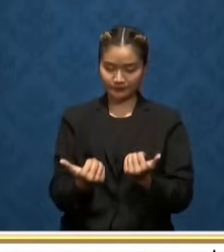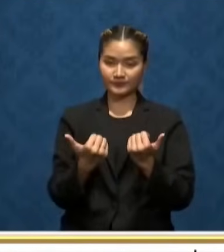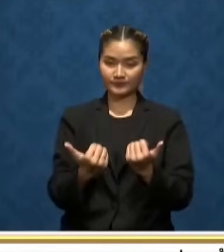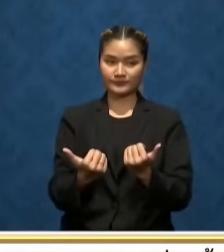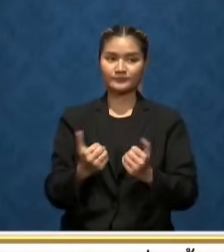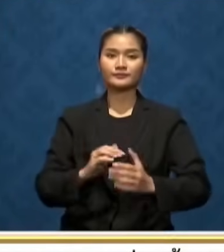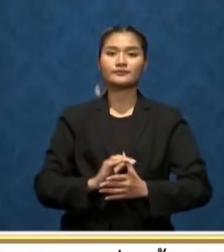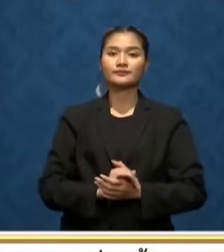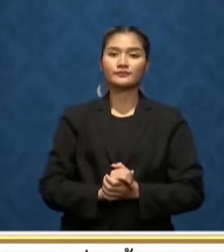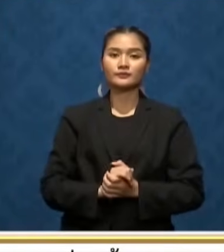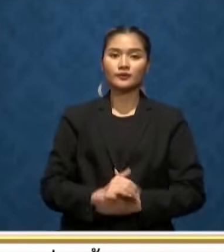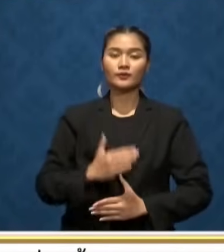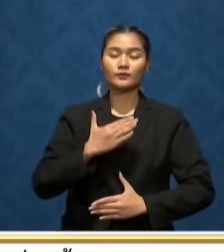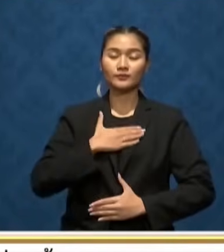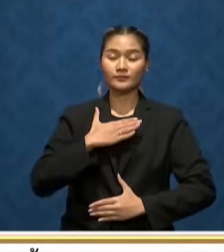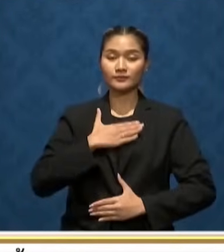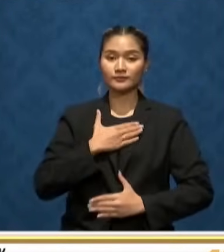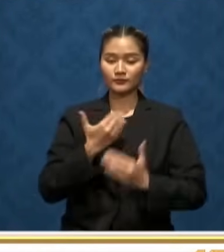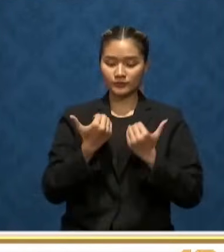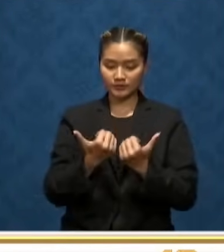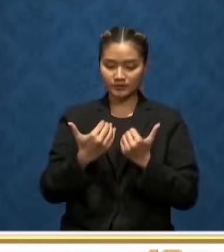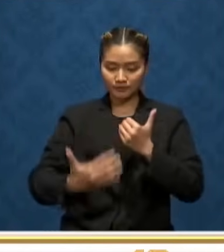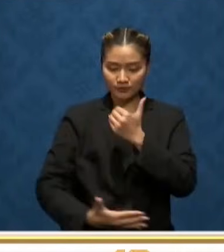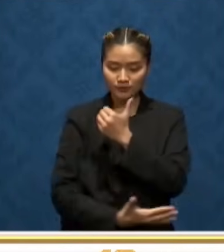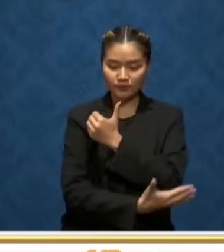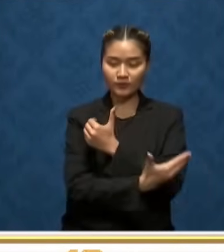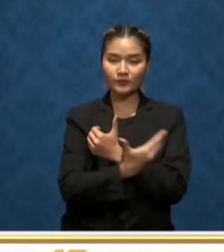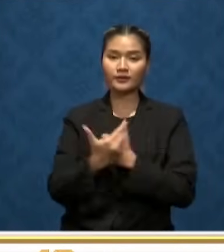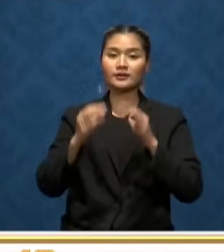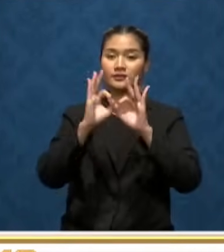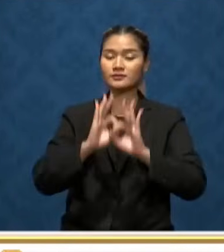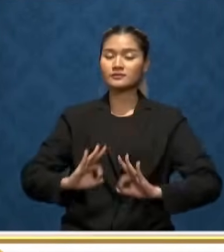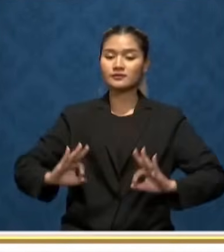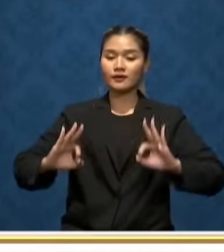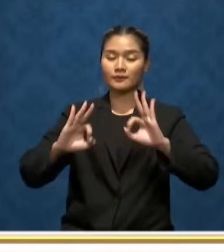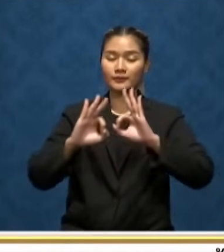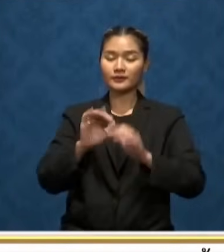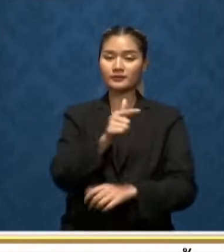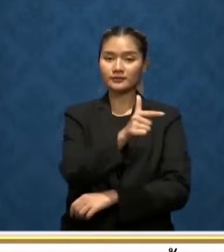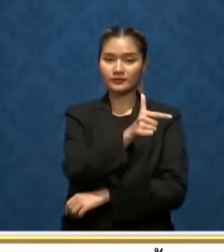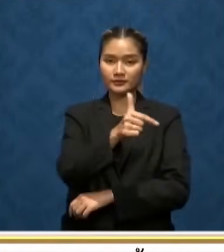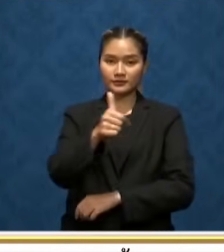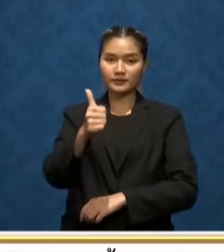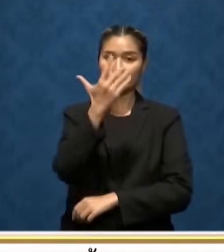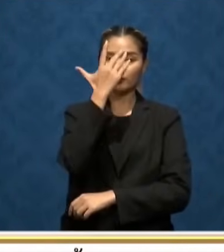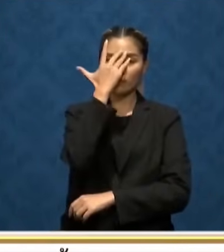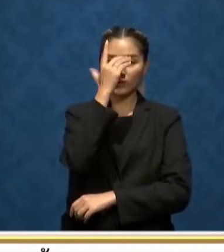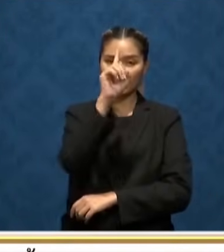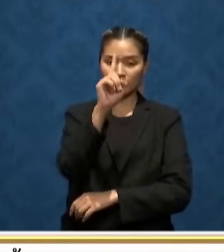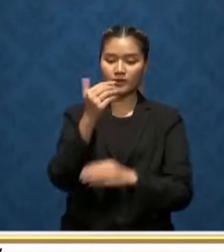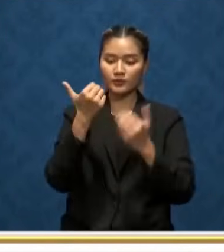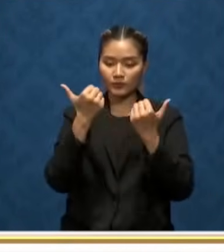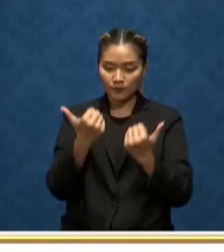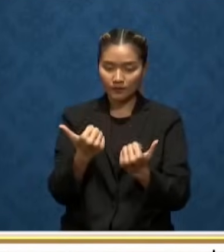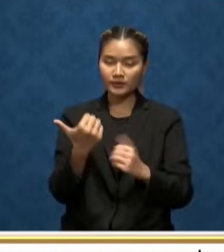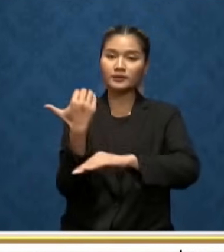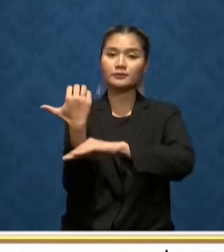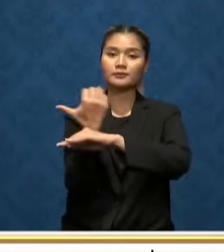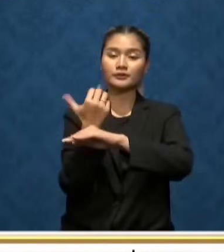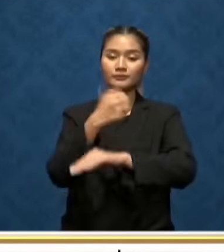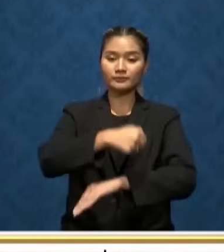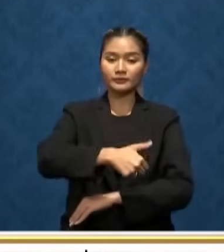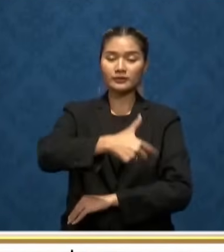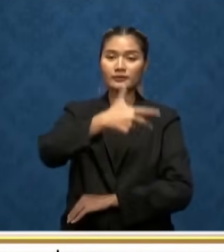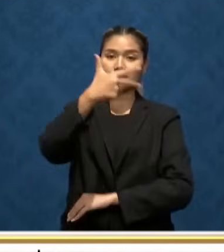ผมถือว่าวันนี้เป็นโอกาสที่สำคัญที่ไทย PBS ได้มีโอกาสมารายงาน